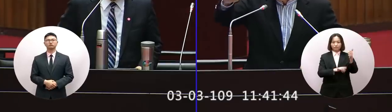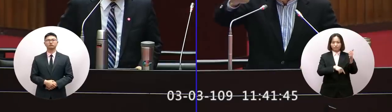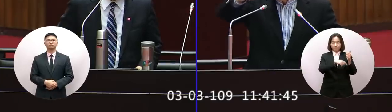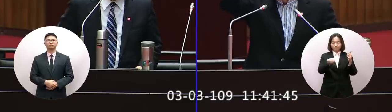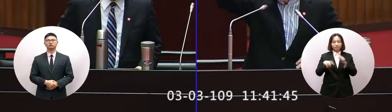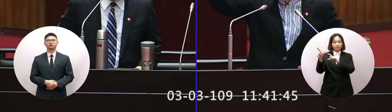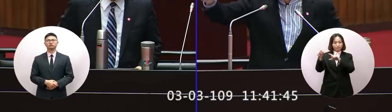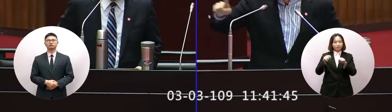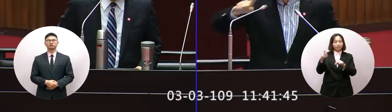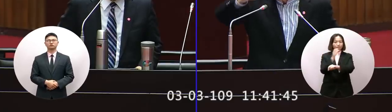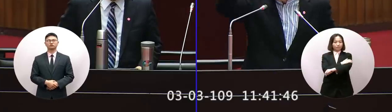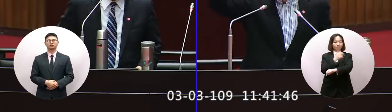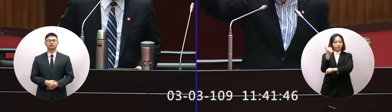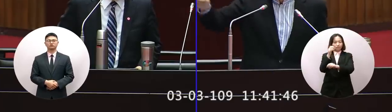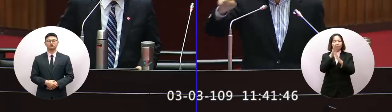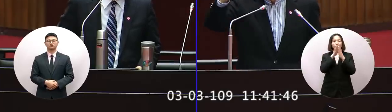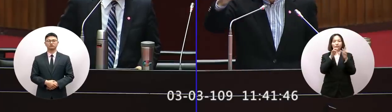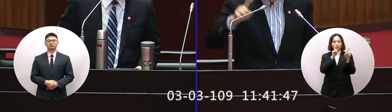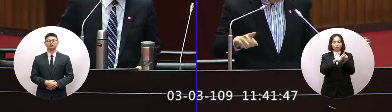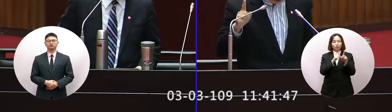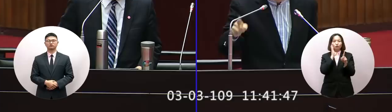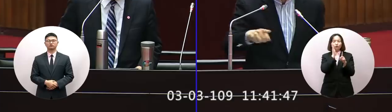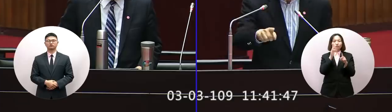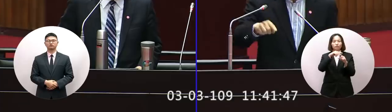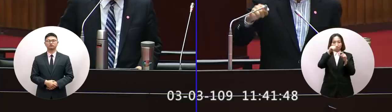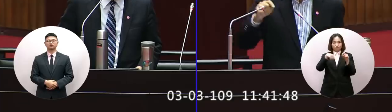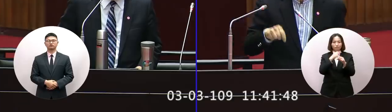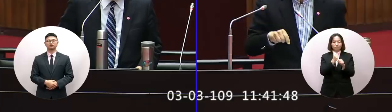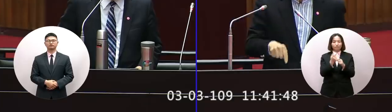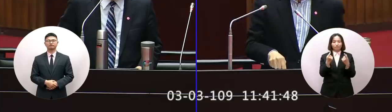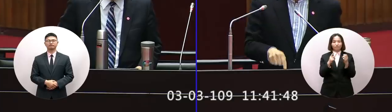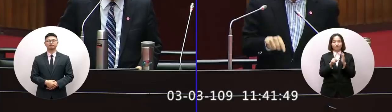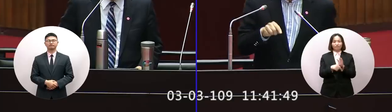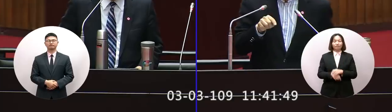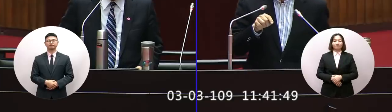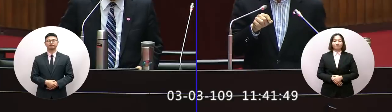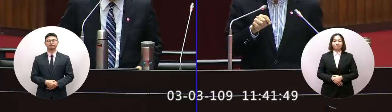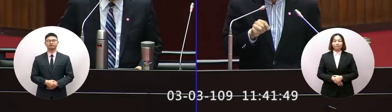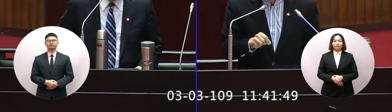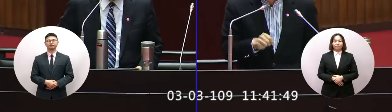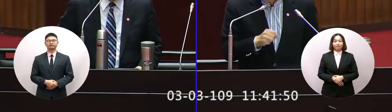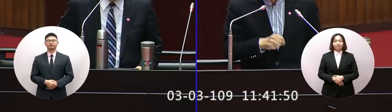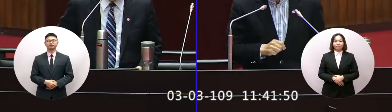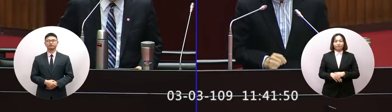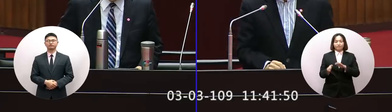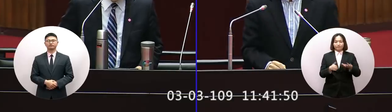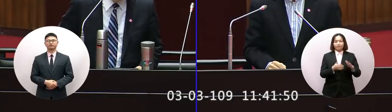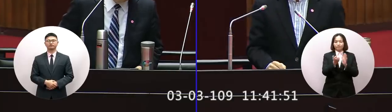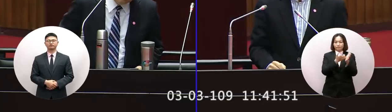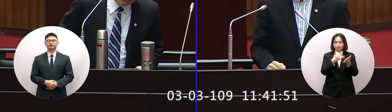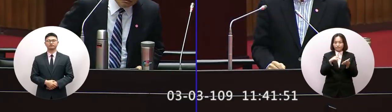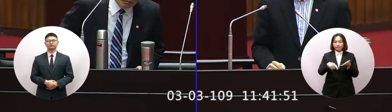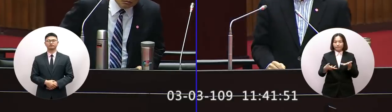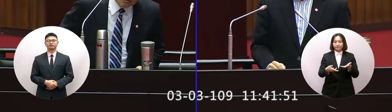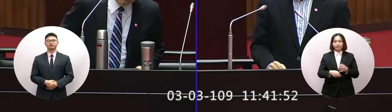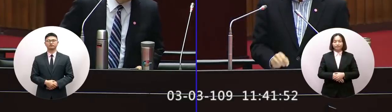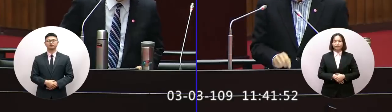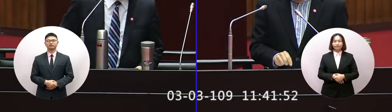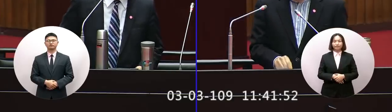大家補充趁趁趁快速速速速來我們現在來說這個五星預算